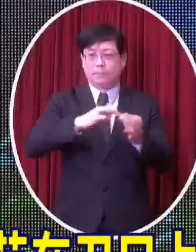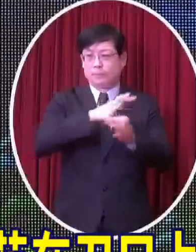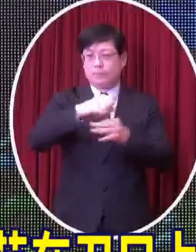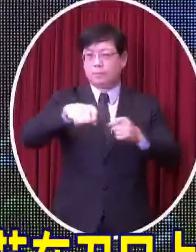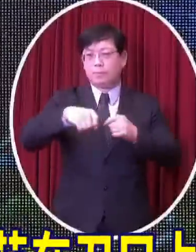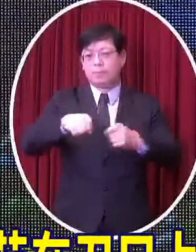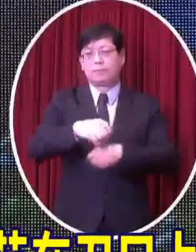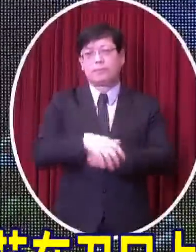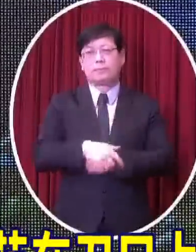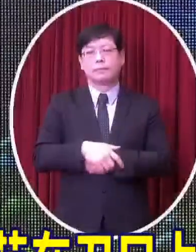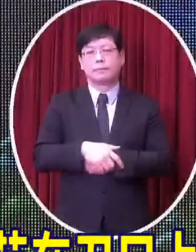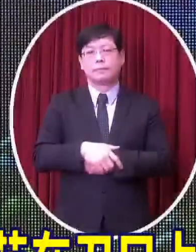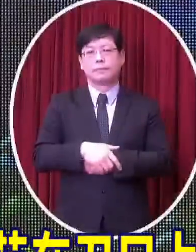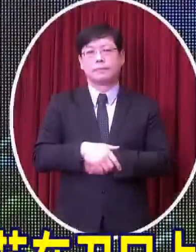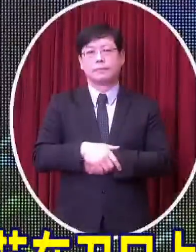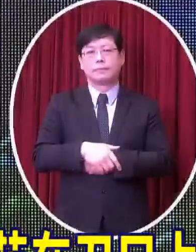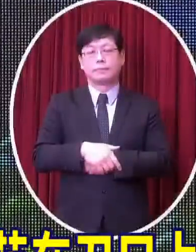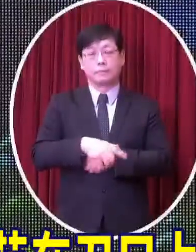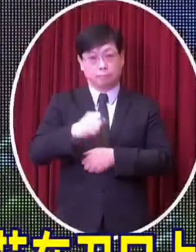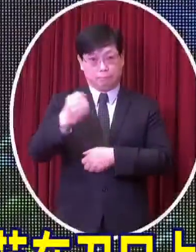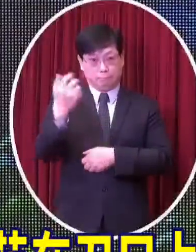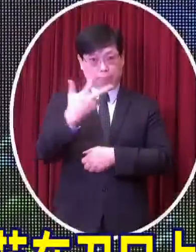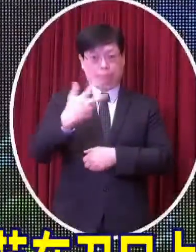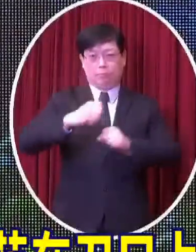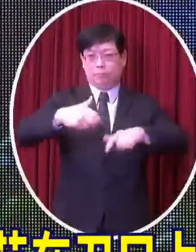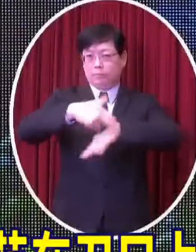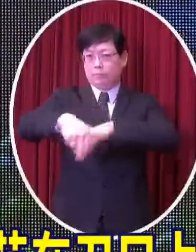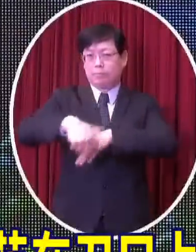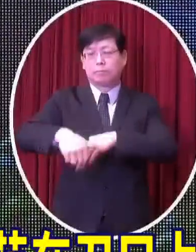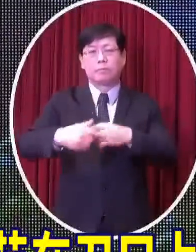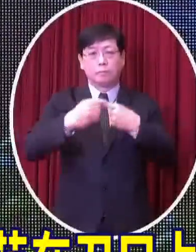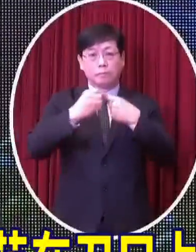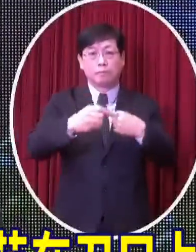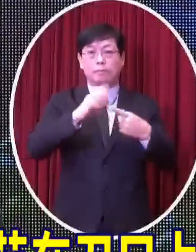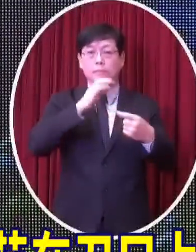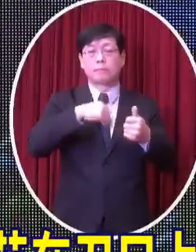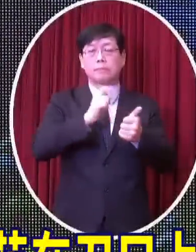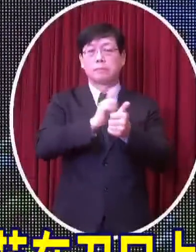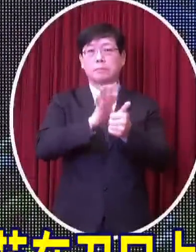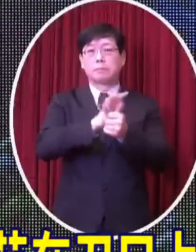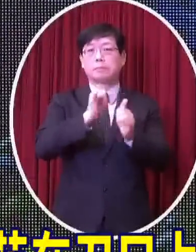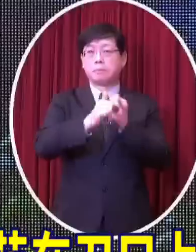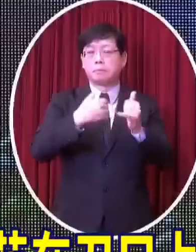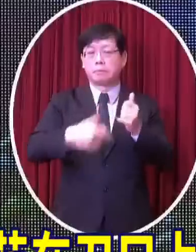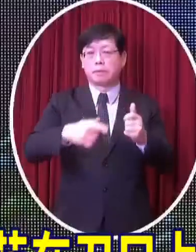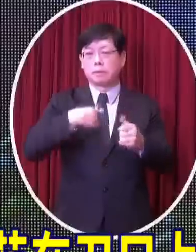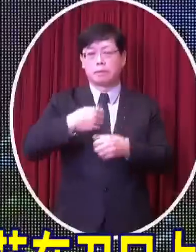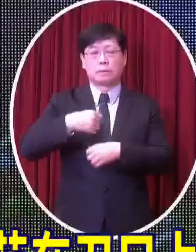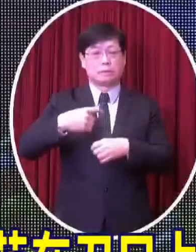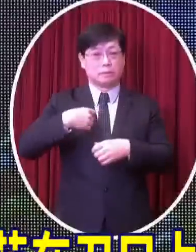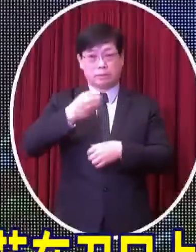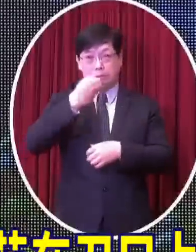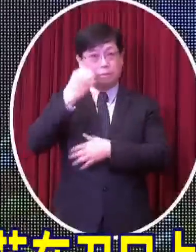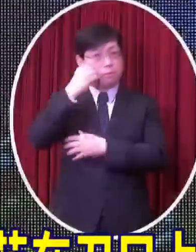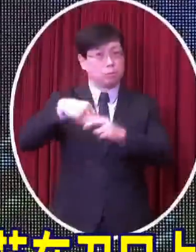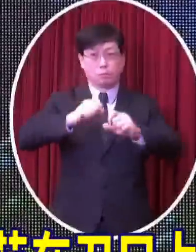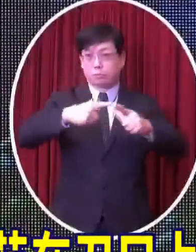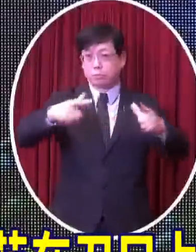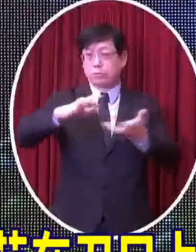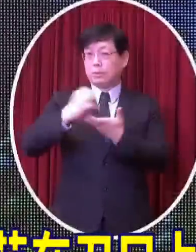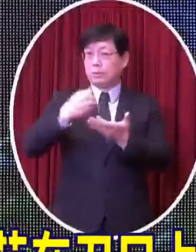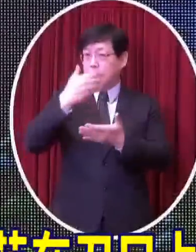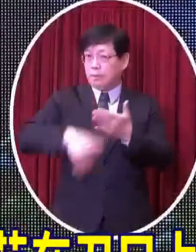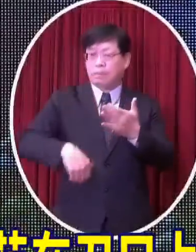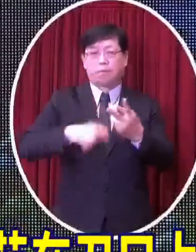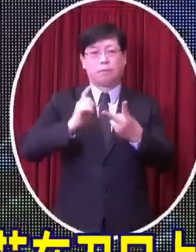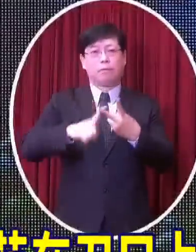案的7项措施，一方面减轻我们人民在衣食住行上的生活压力，那么另一